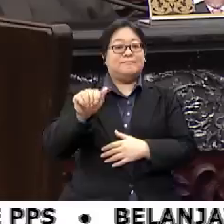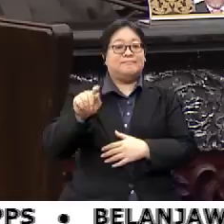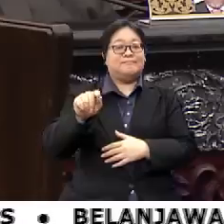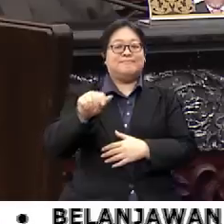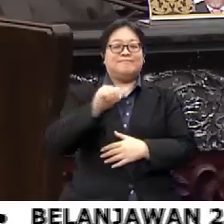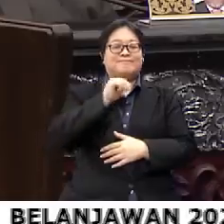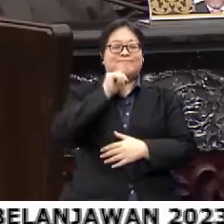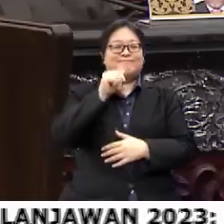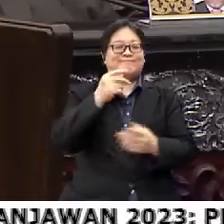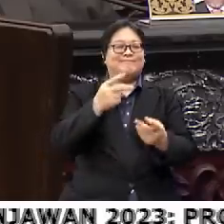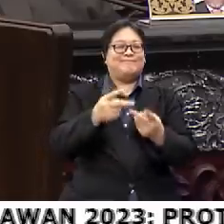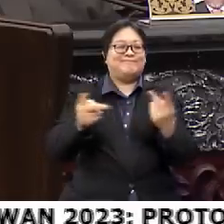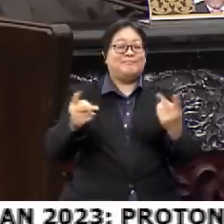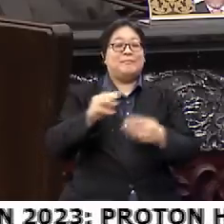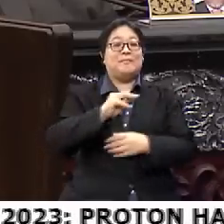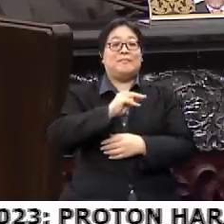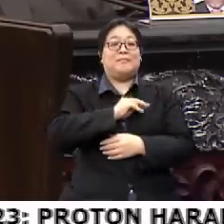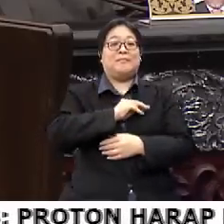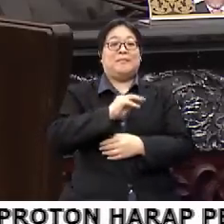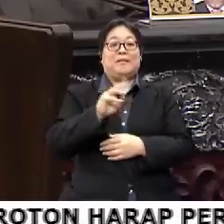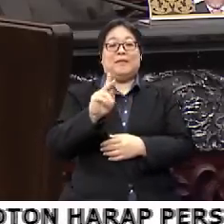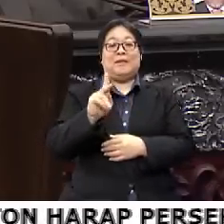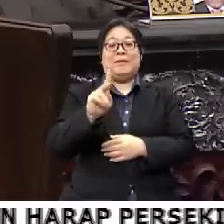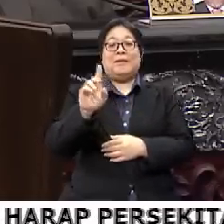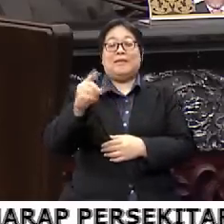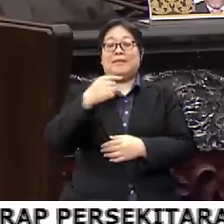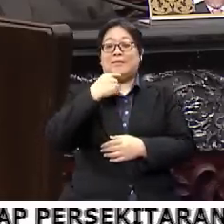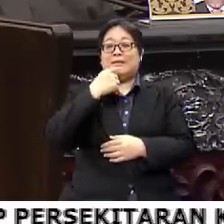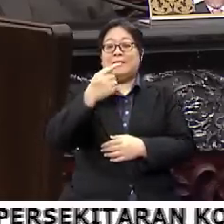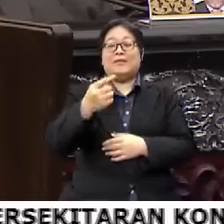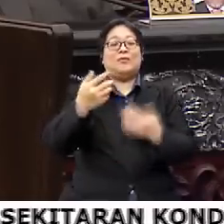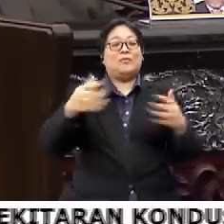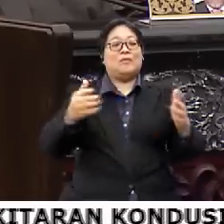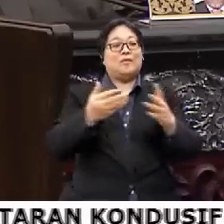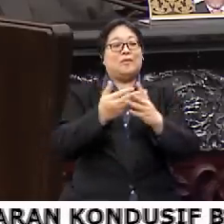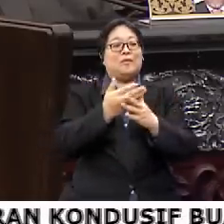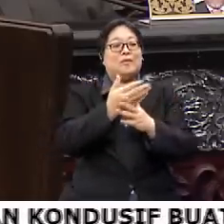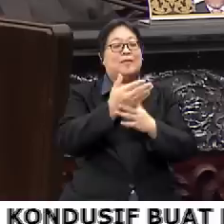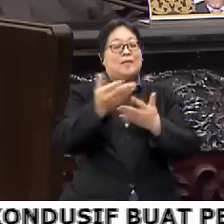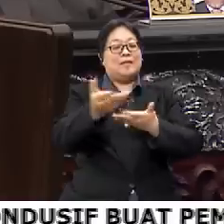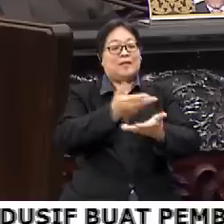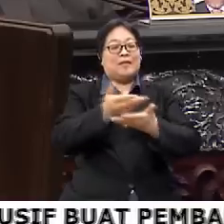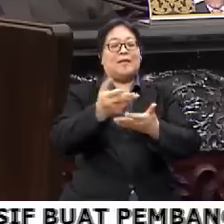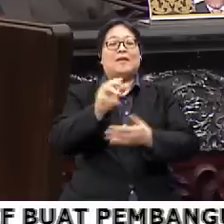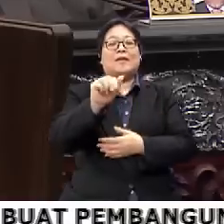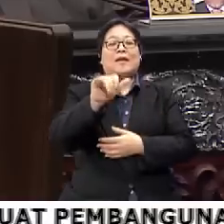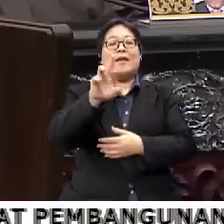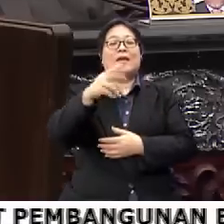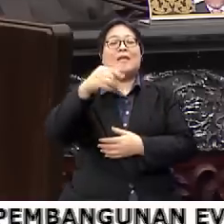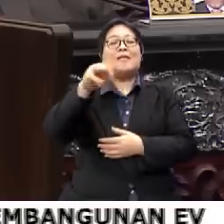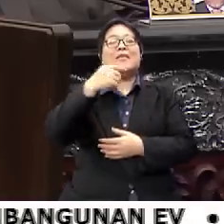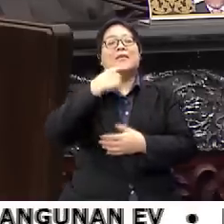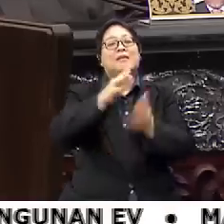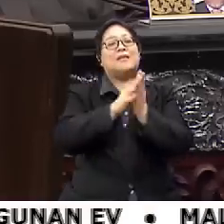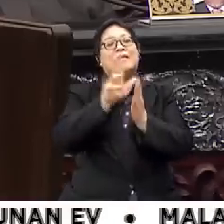kurang cepat. Apatah lagi Menteri Komunikasi sendiri kata, oh, telah melalui saringan cyber security.